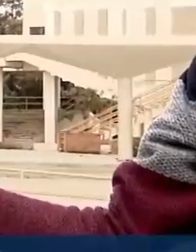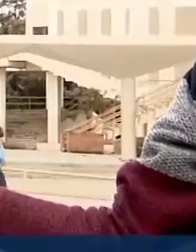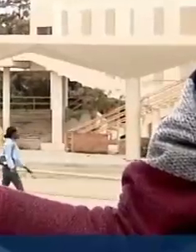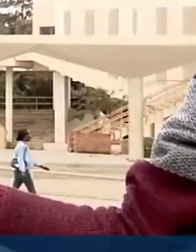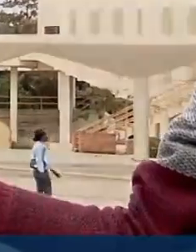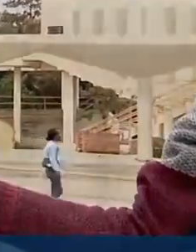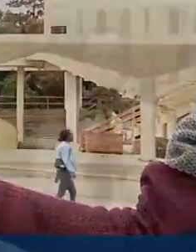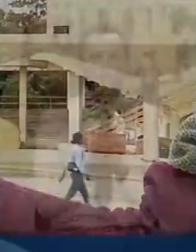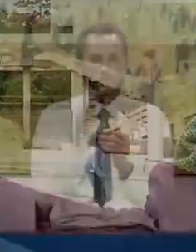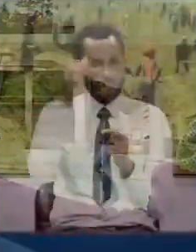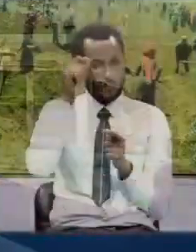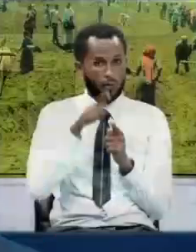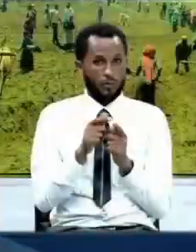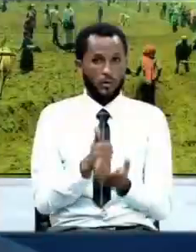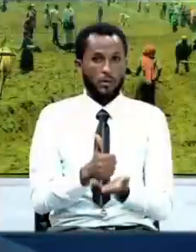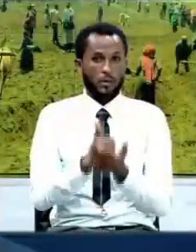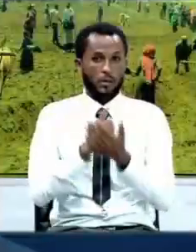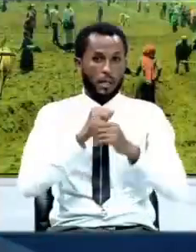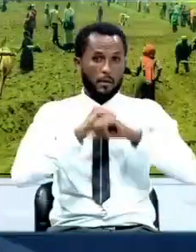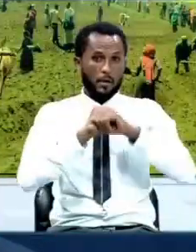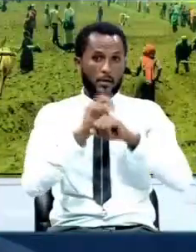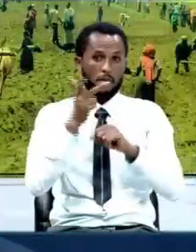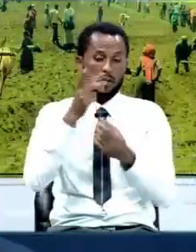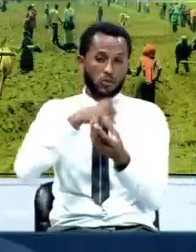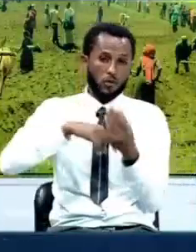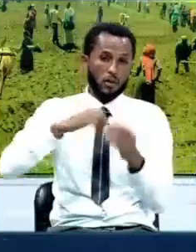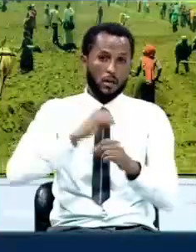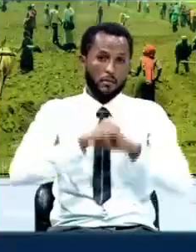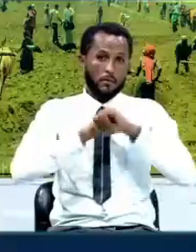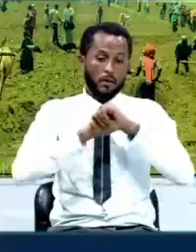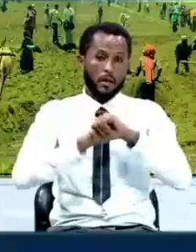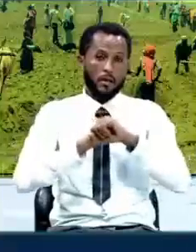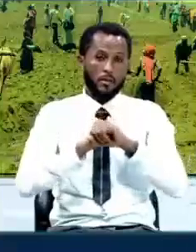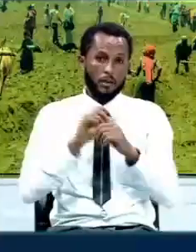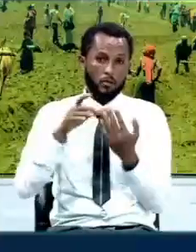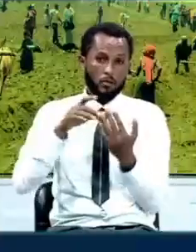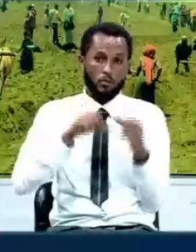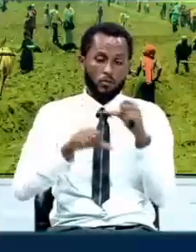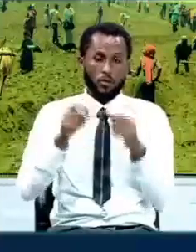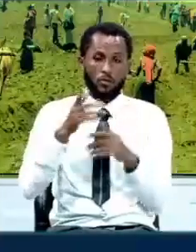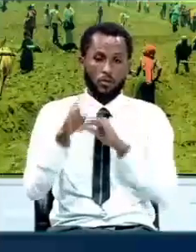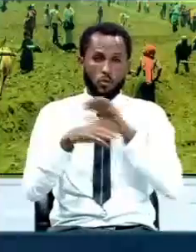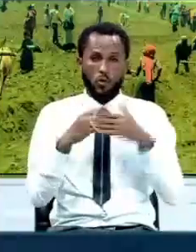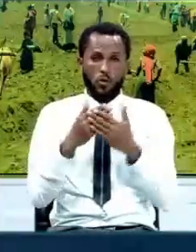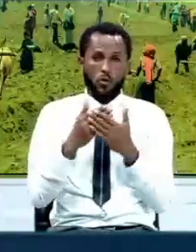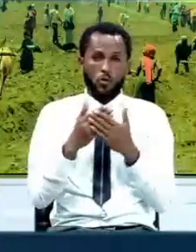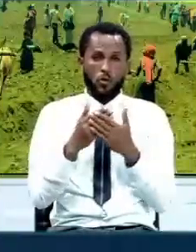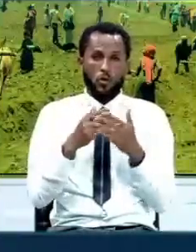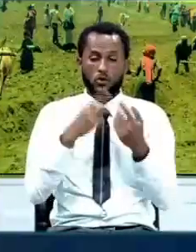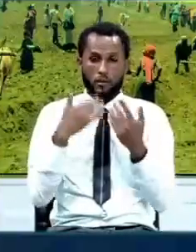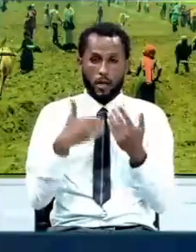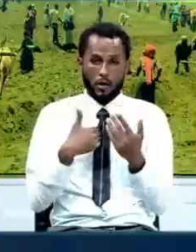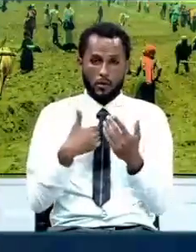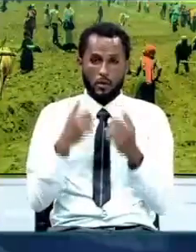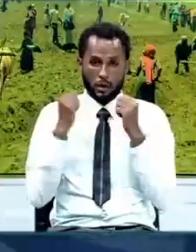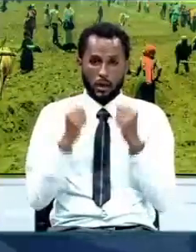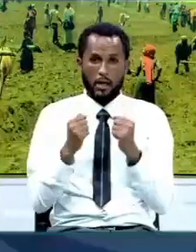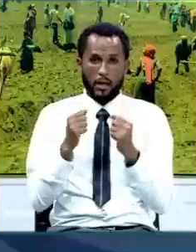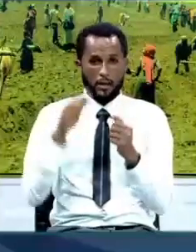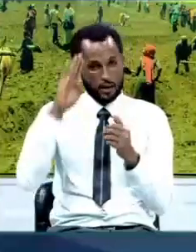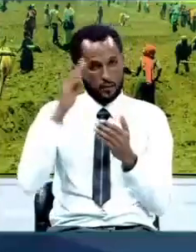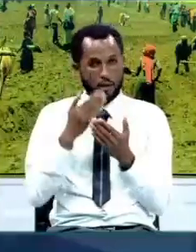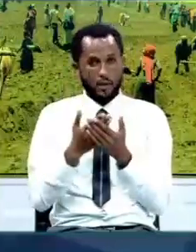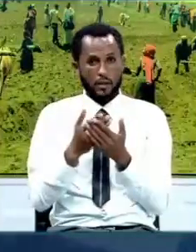ይሕግዝ፣ ላሕዋቱ ይሕግዝ። ኣብ መኸተ እውን ሳልሳይ ዙር መኸተ ምውፃዕ በፂሖም ኣለዉ። ስለዚ እዚ ኩሉ ተወጣጢሮም እናሃለዎ ግን ህንዲ ልኽኣልና እያ ካብ